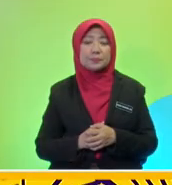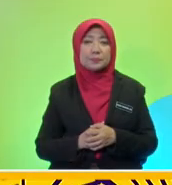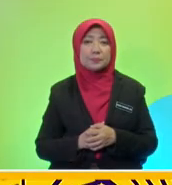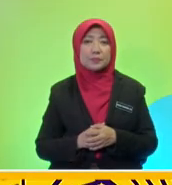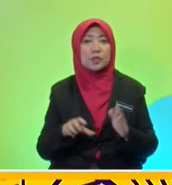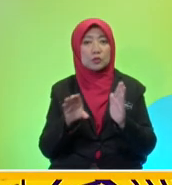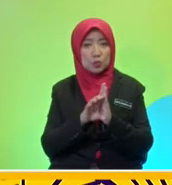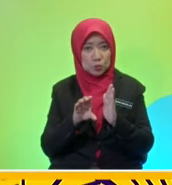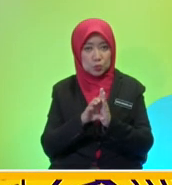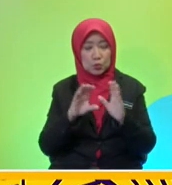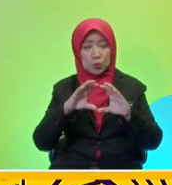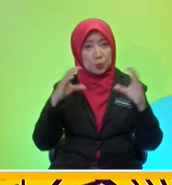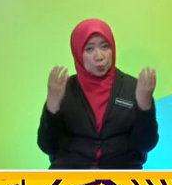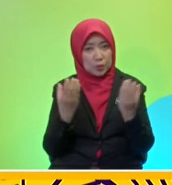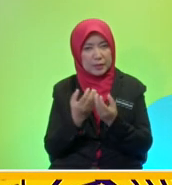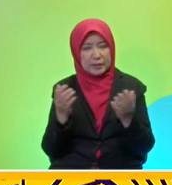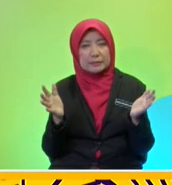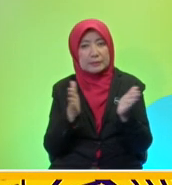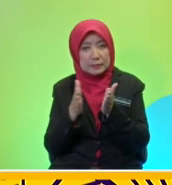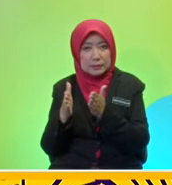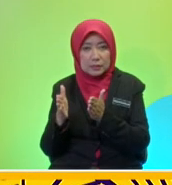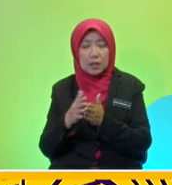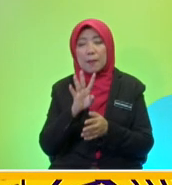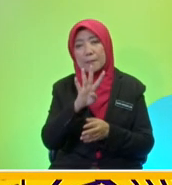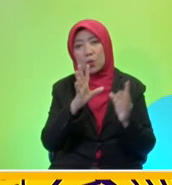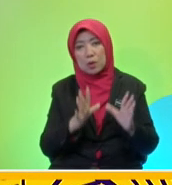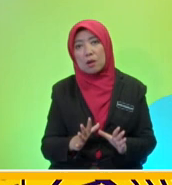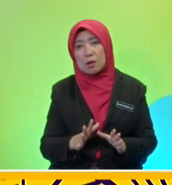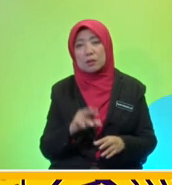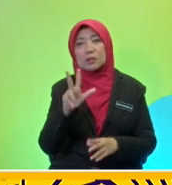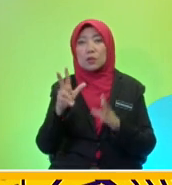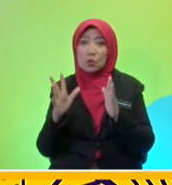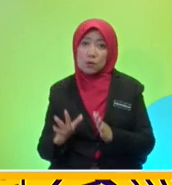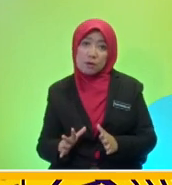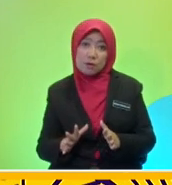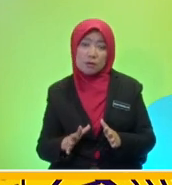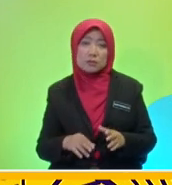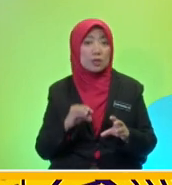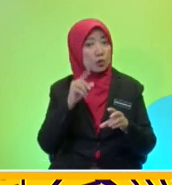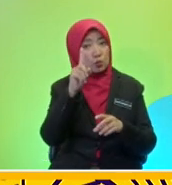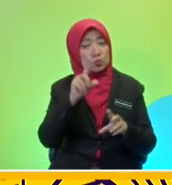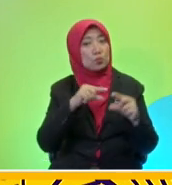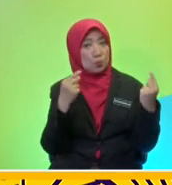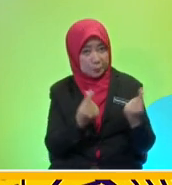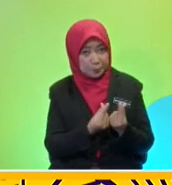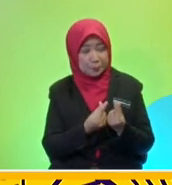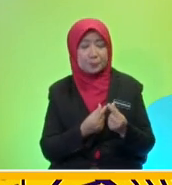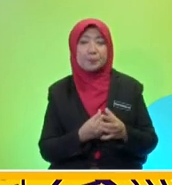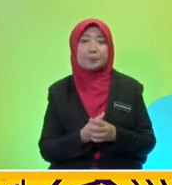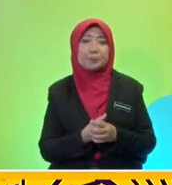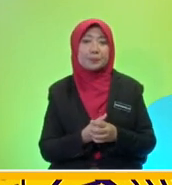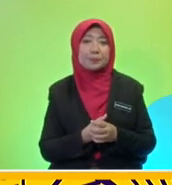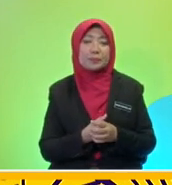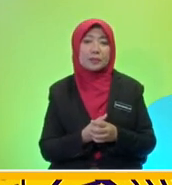yang kecil saya buat pulang berempat dan bertiga lah oke Menurut saya itu mungkin datang dari ramai datang